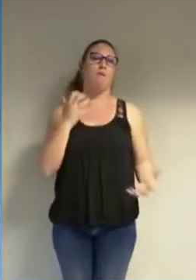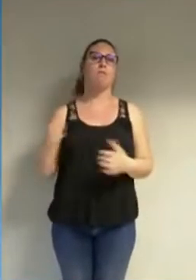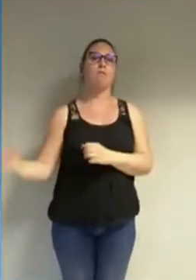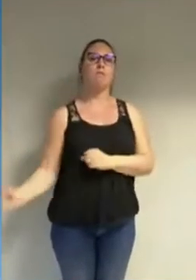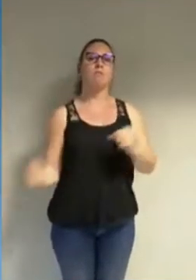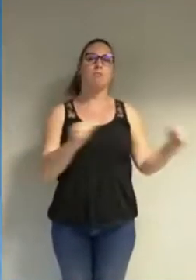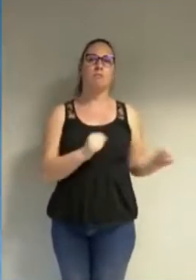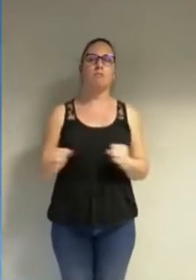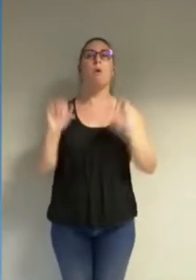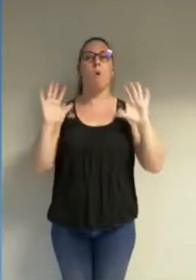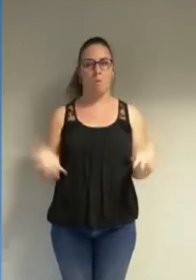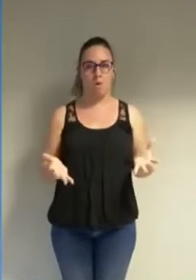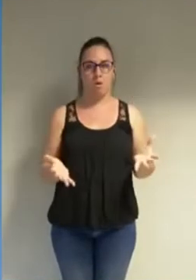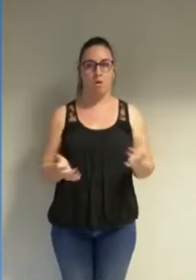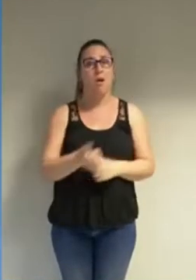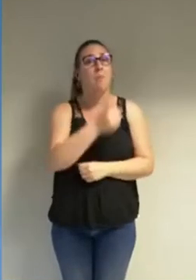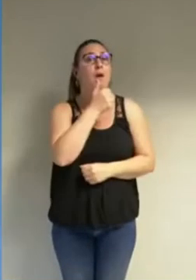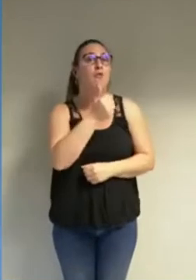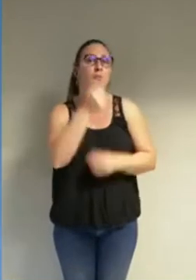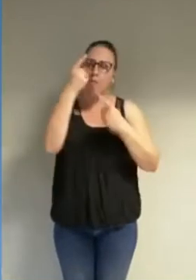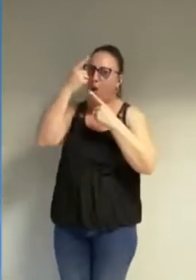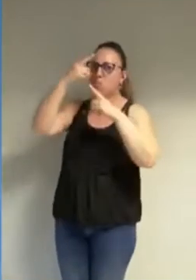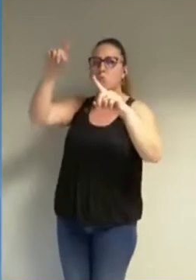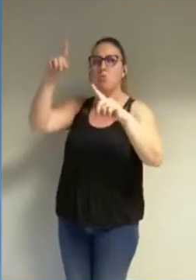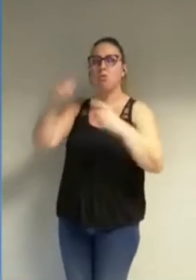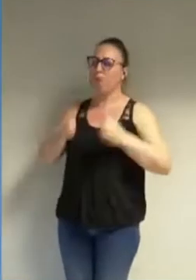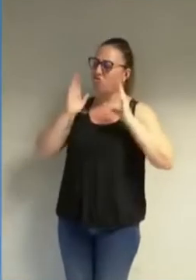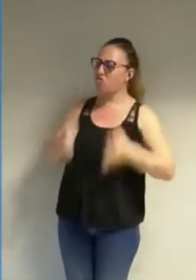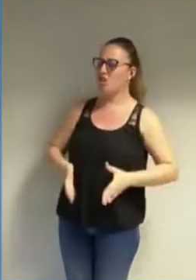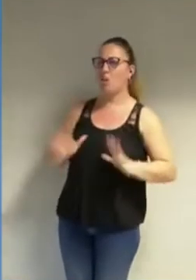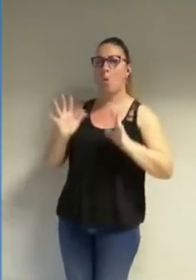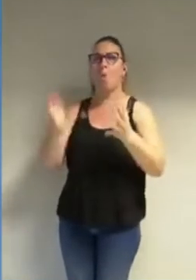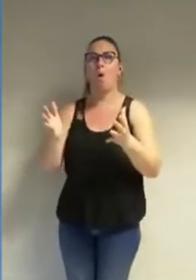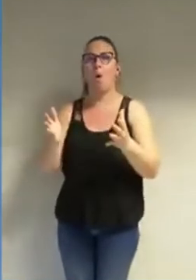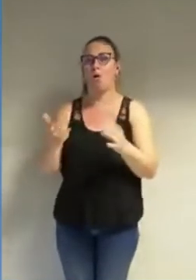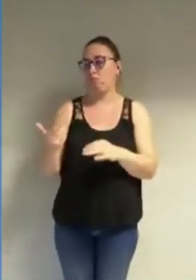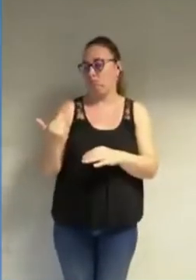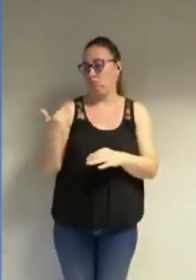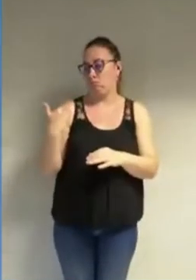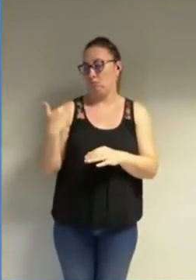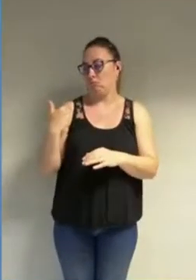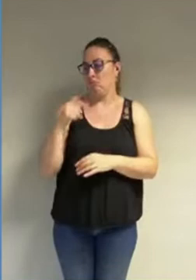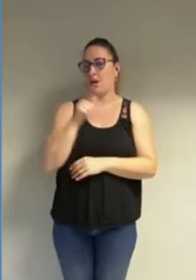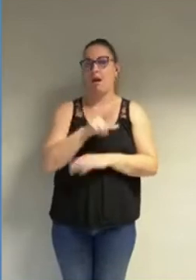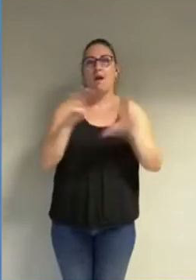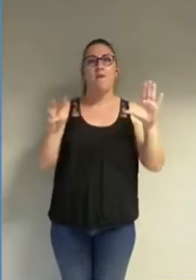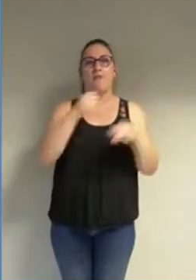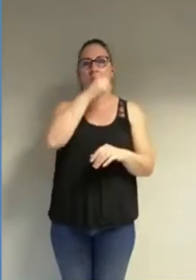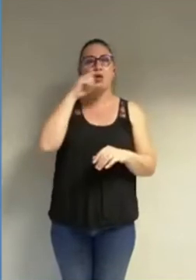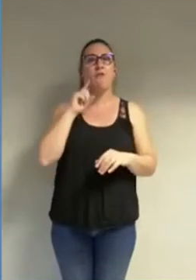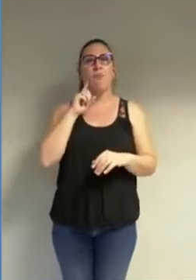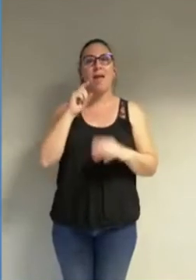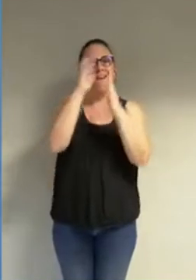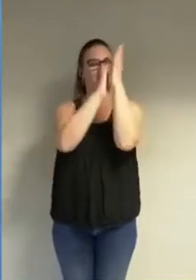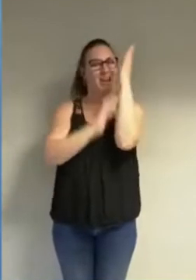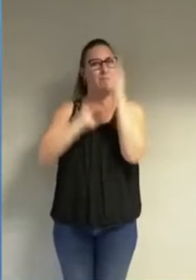eus. Mais au lieu de revendiquer votre décision, quand on a reçu le 29 mai les